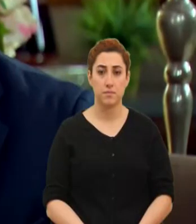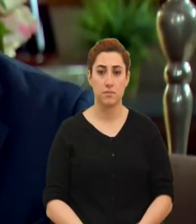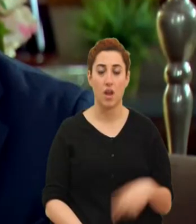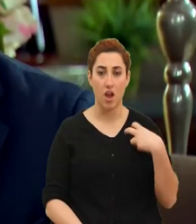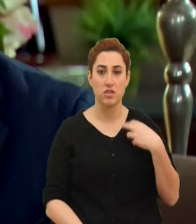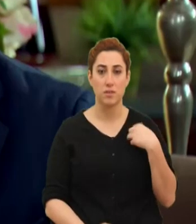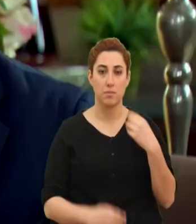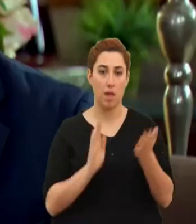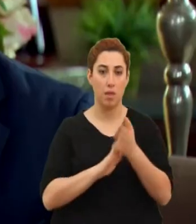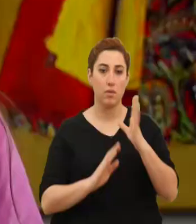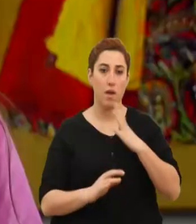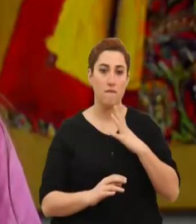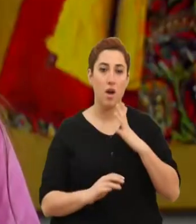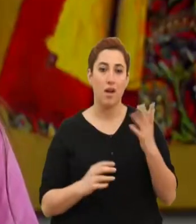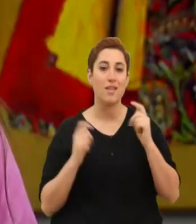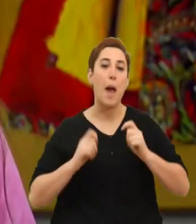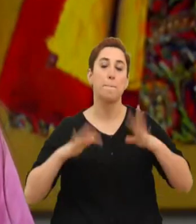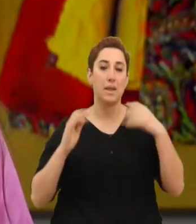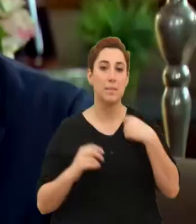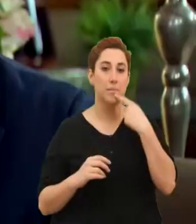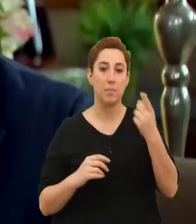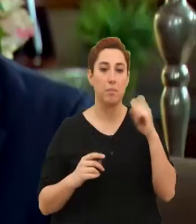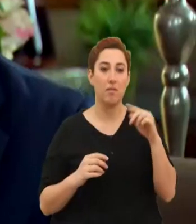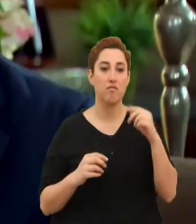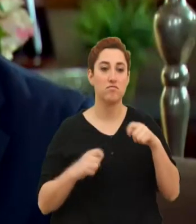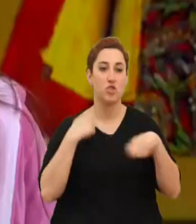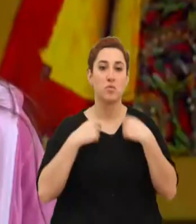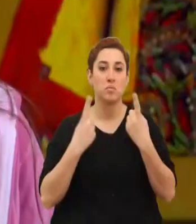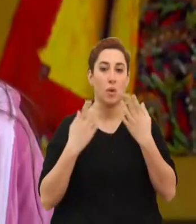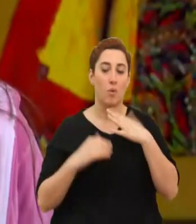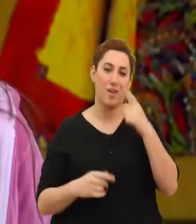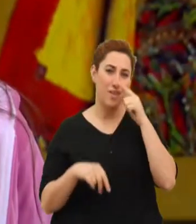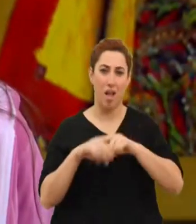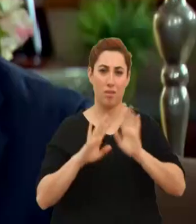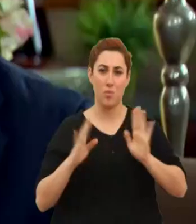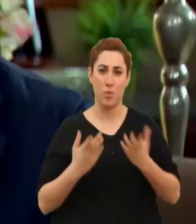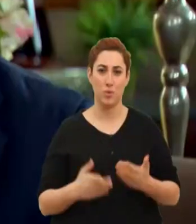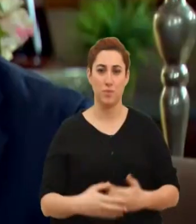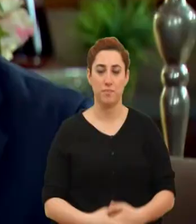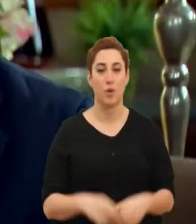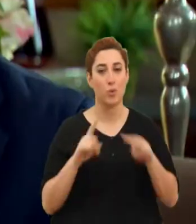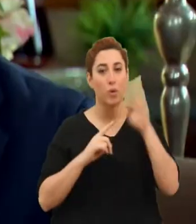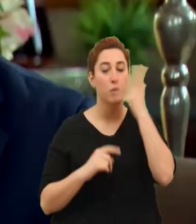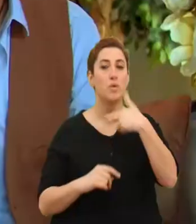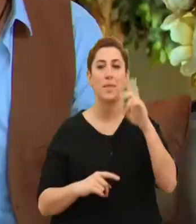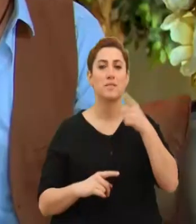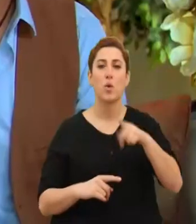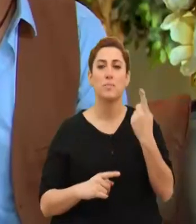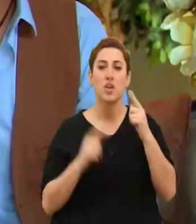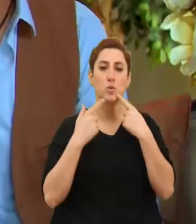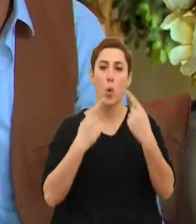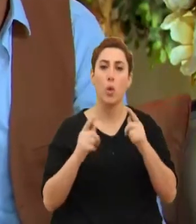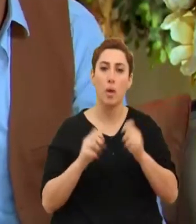Ay aşkım, belgesi elimde zaten. Yani yapmadım demenin ne alemi var? İnanmıyorum ya. Nurhan, utanmadan nasıl böyle